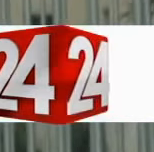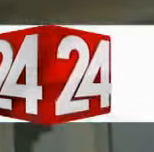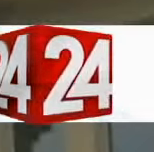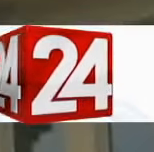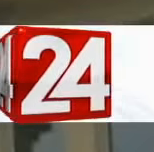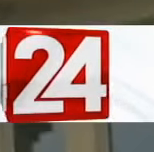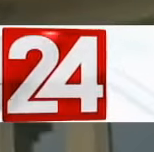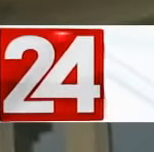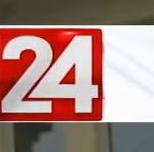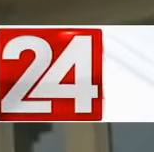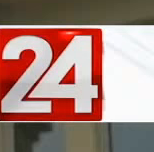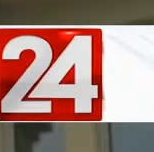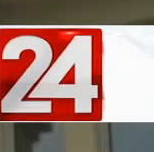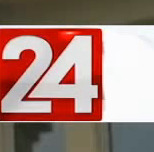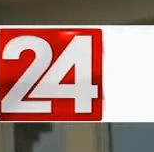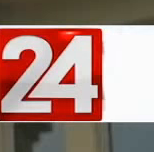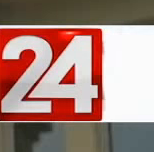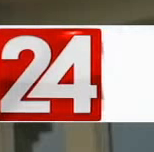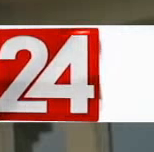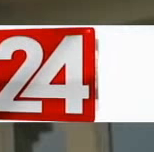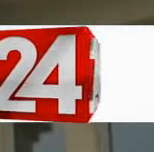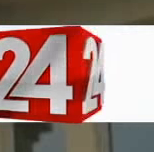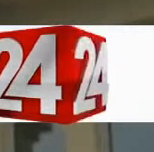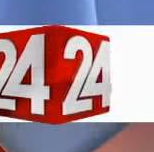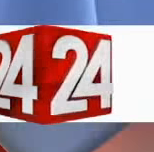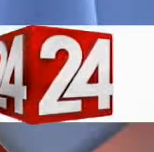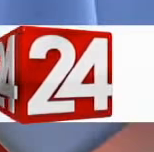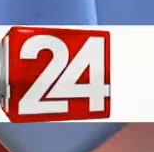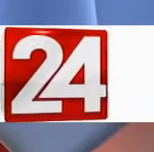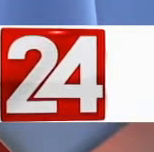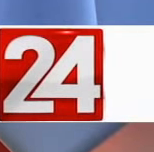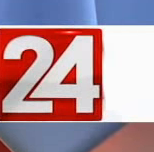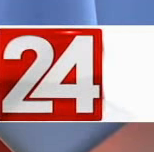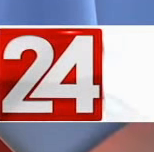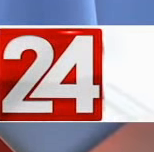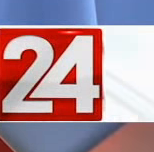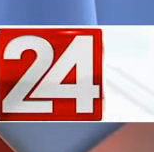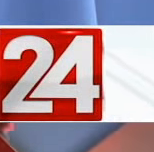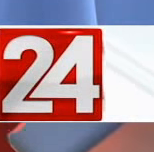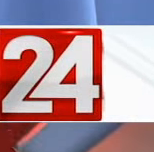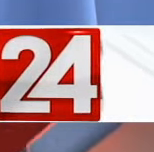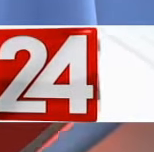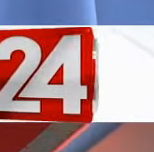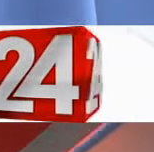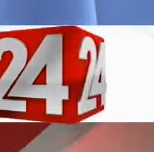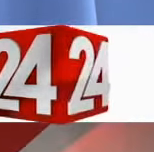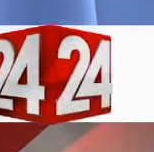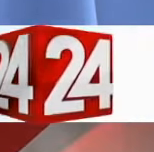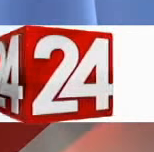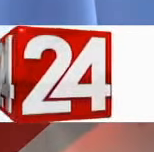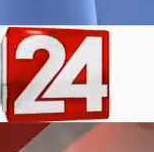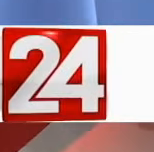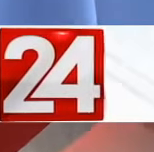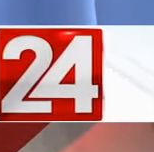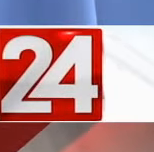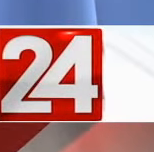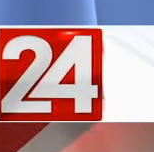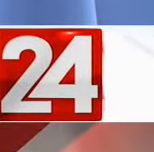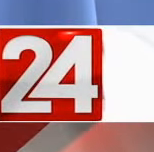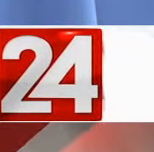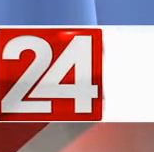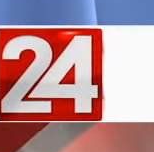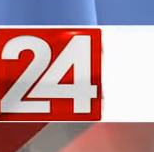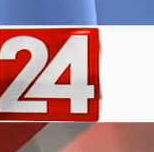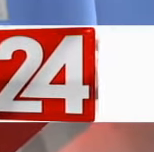Assembly. Nanawagan din ng reforma sa mismong UN. The UN must empower itself by reforming